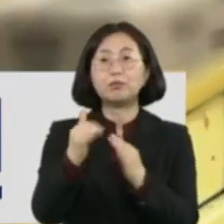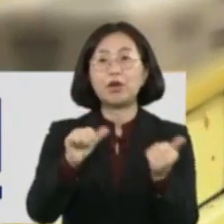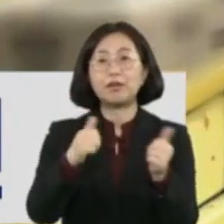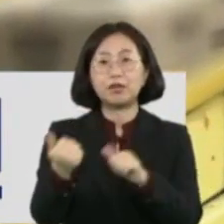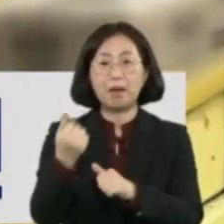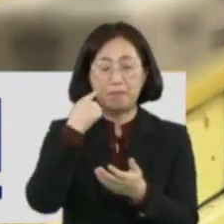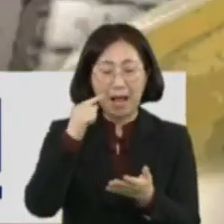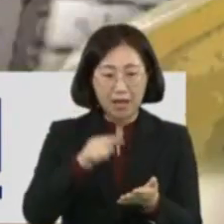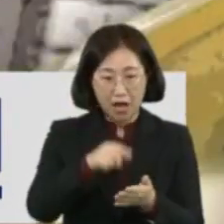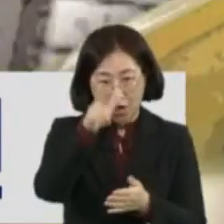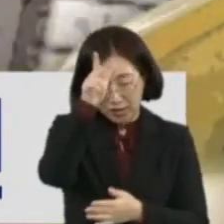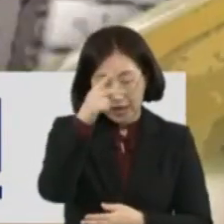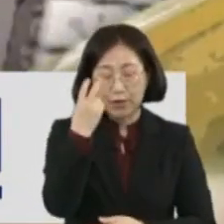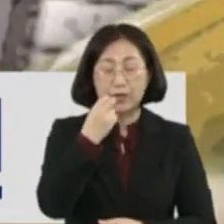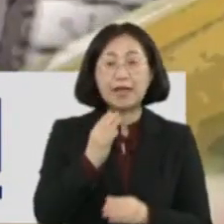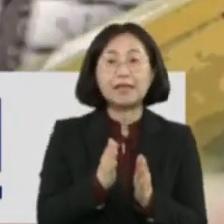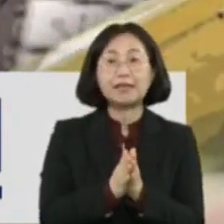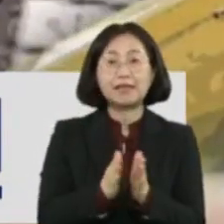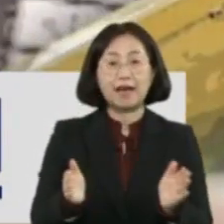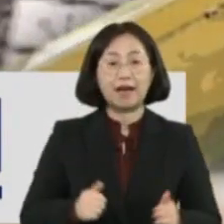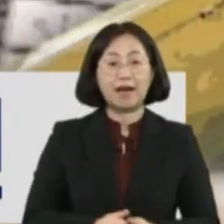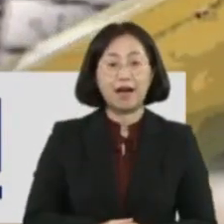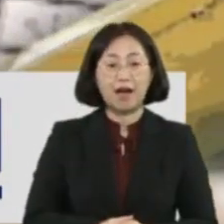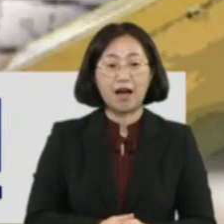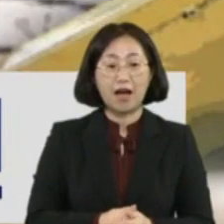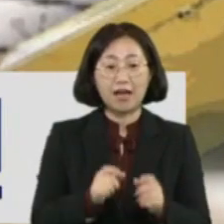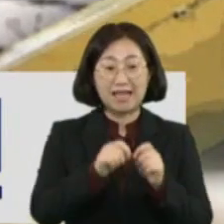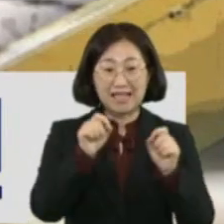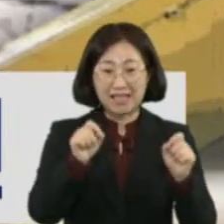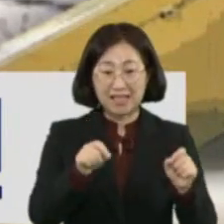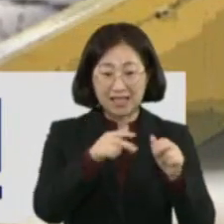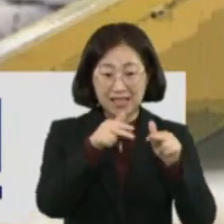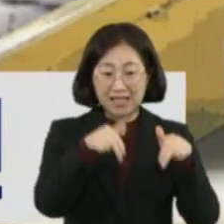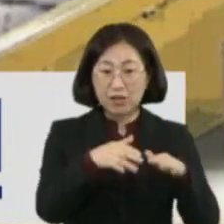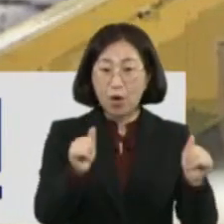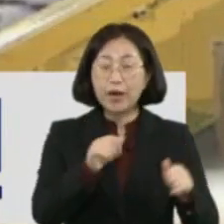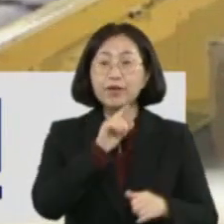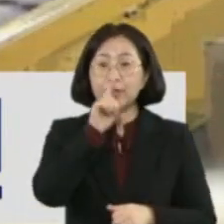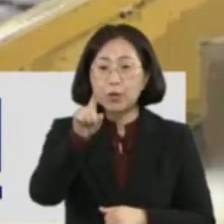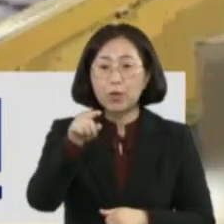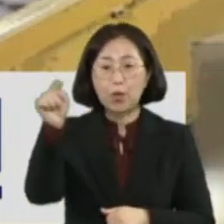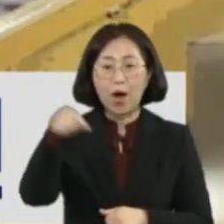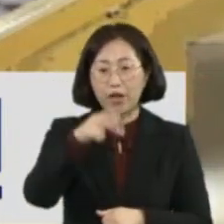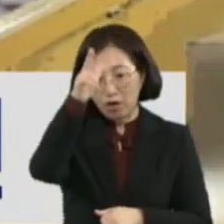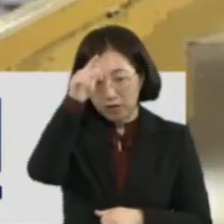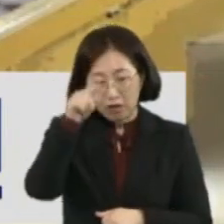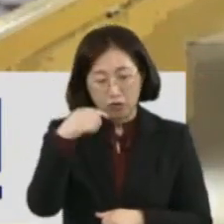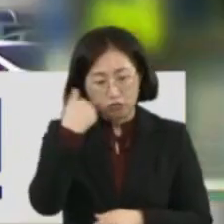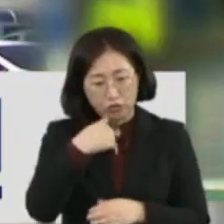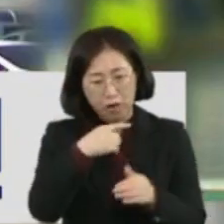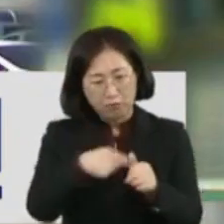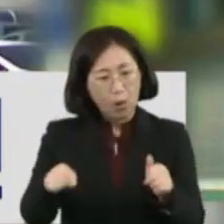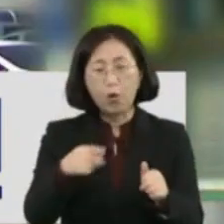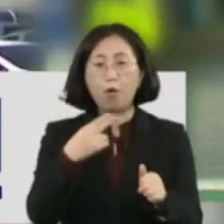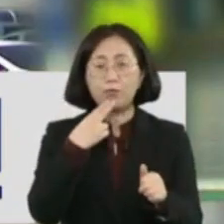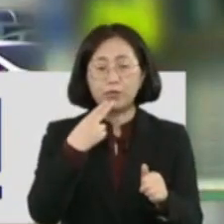채 발견돼 경찰이 수사에 나섰습니다. 동료 직원의 신고로 출동한 경찰은 범죄 혐의점은